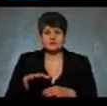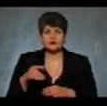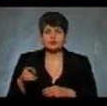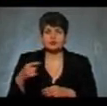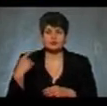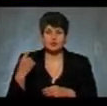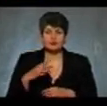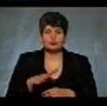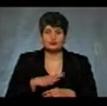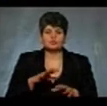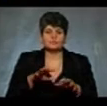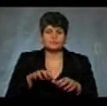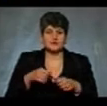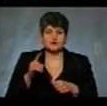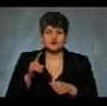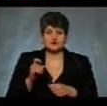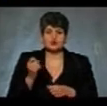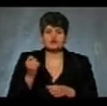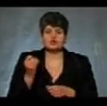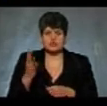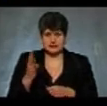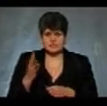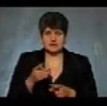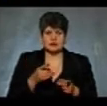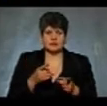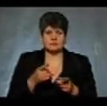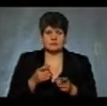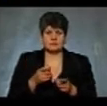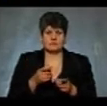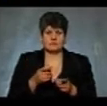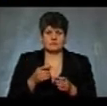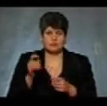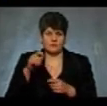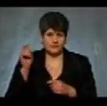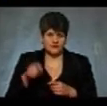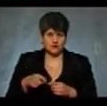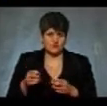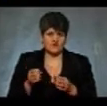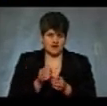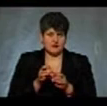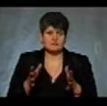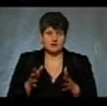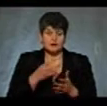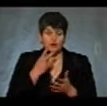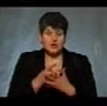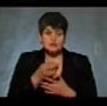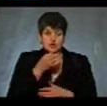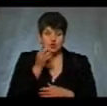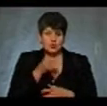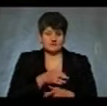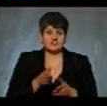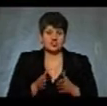Тернопільської області було вилучено 114 бойових гранат. Як показує досвід, шляхи